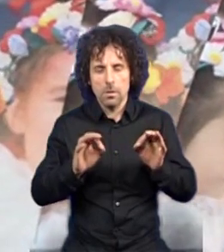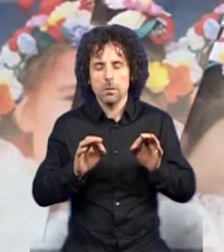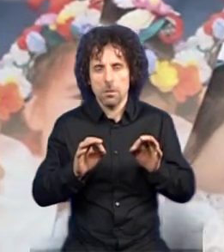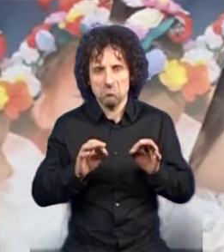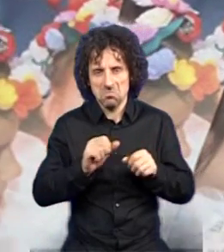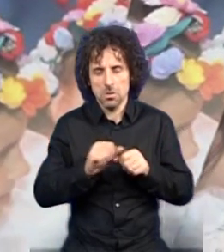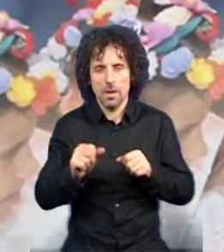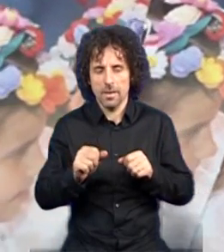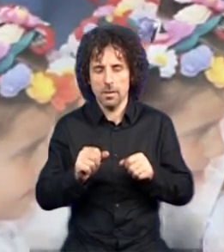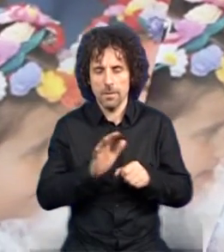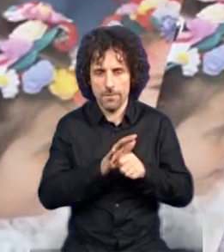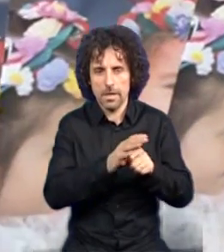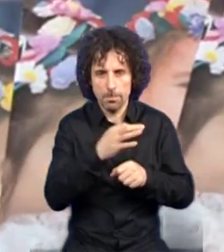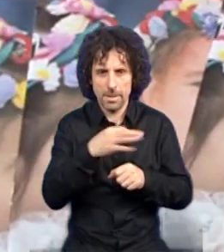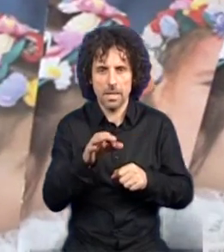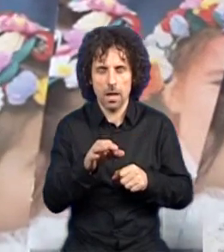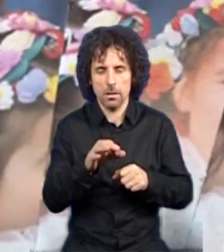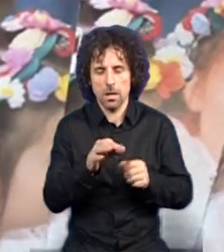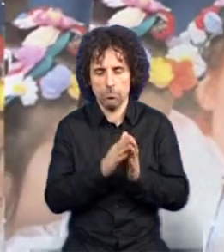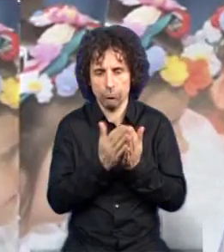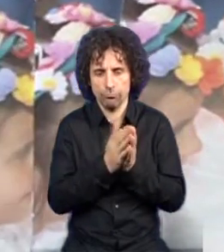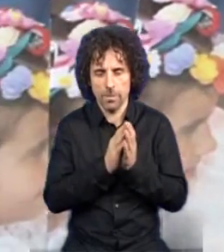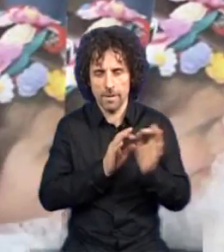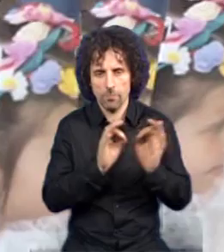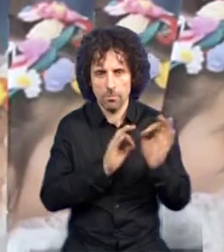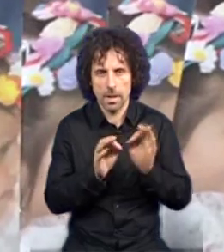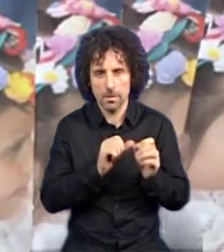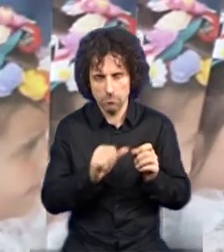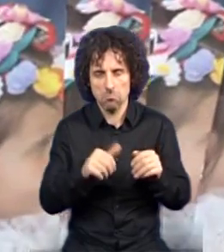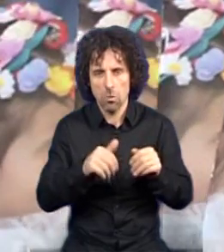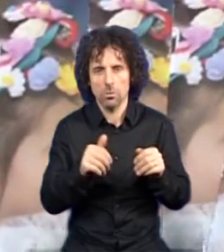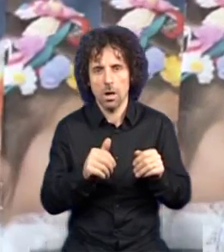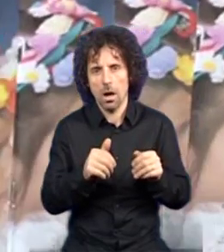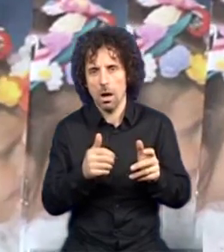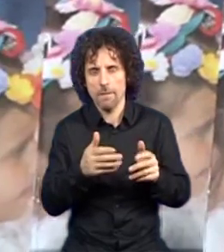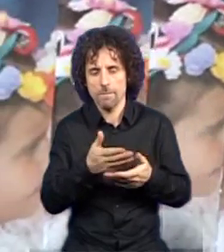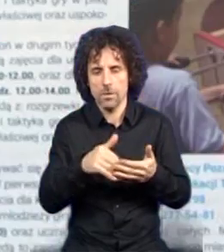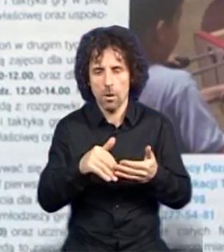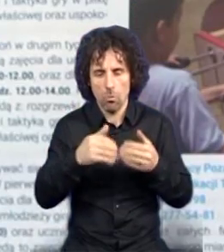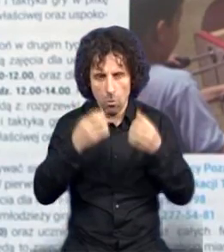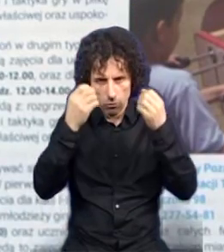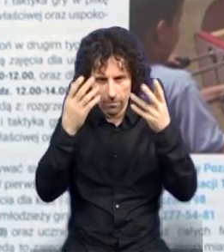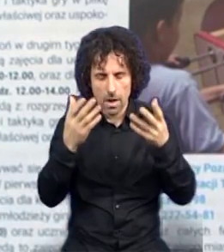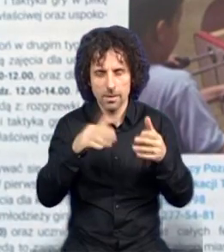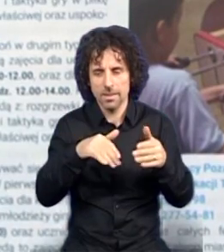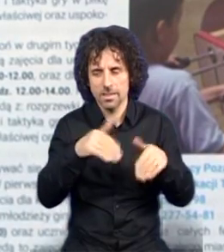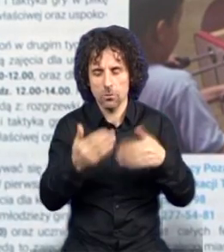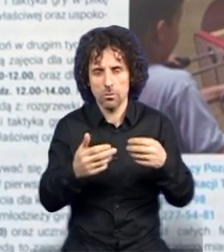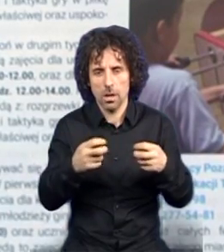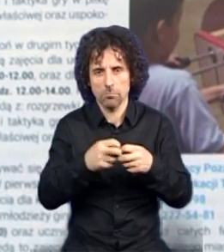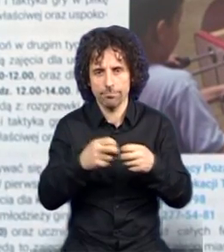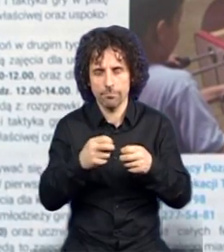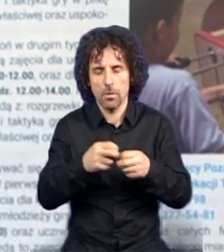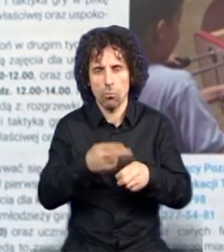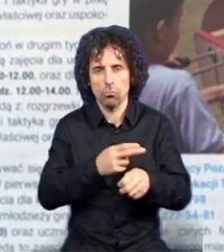o wszystkich zajęciach organizowanych w mieście znajdują się w wydanym specjalnie na ferię Biuletynie Informacyjnym, który jest dostępny m